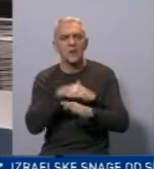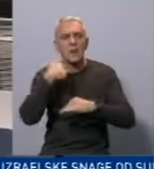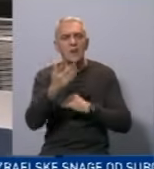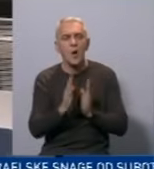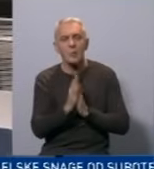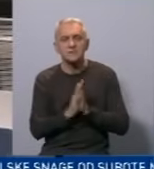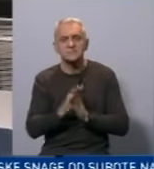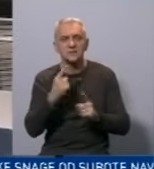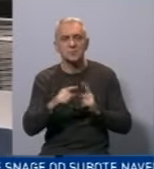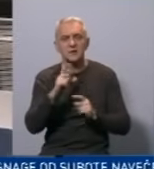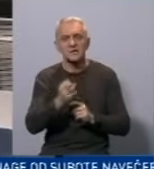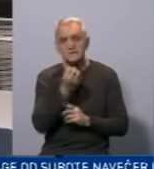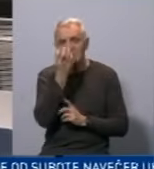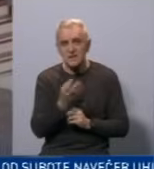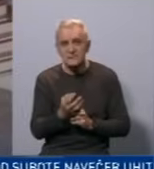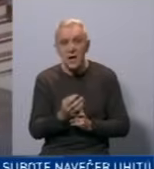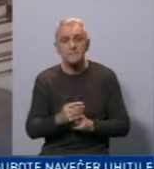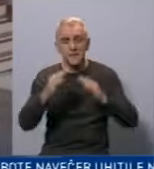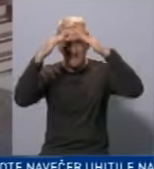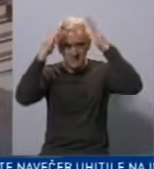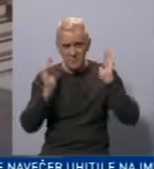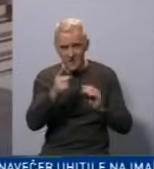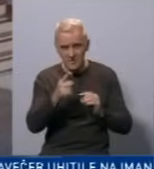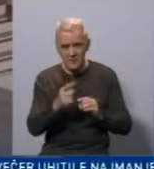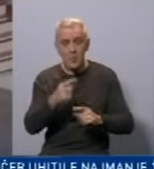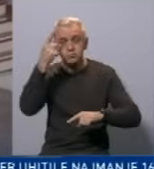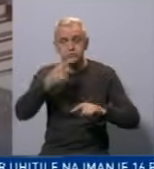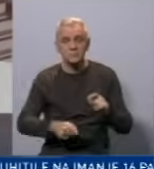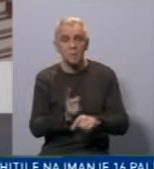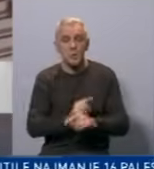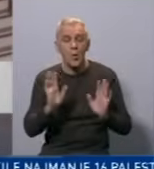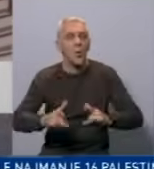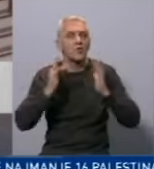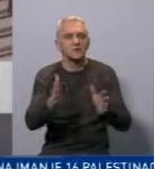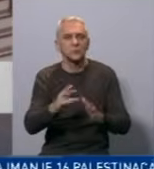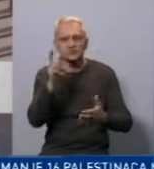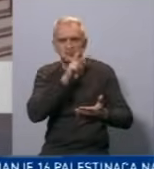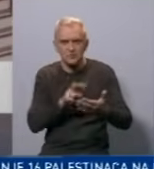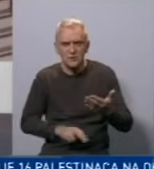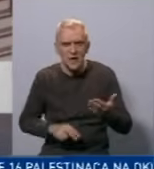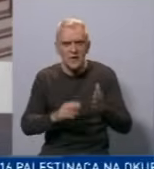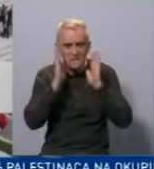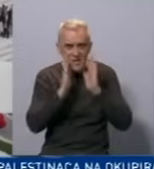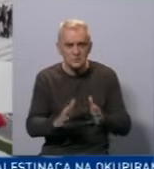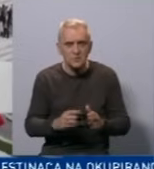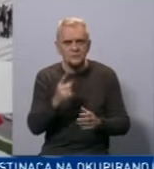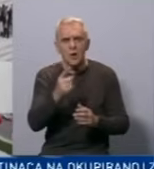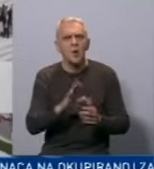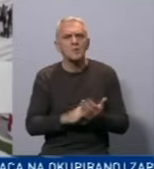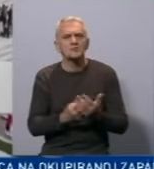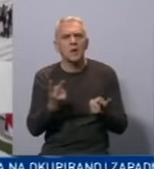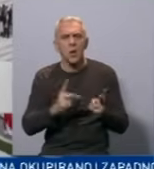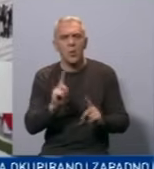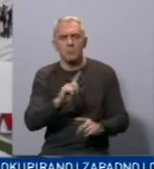nakon mise povodom cvjetnice. Papa je u posljednji moment otkazao uobičajeno čitanje homilije vjernicima, što se tumači